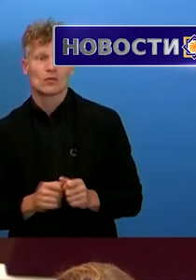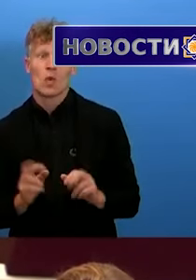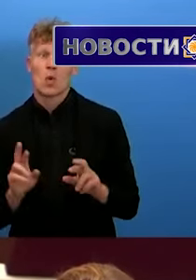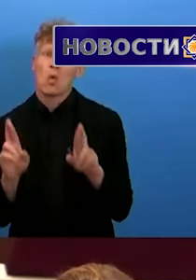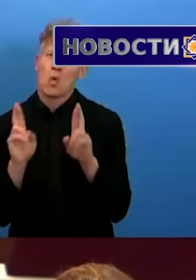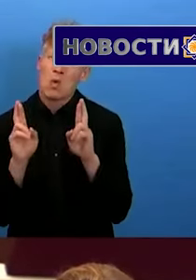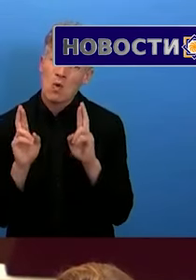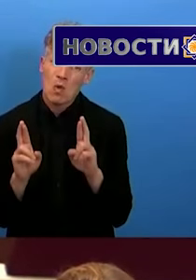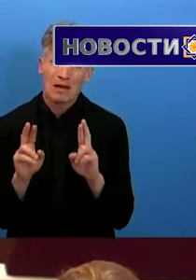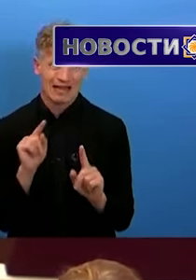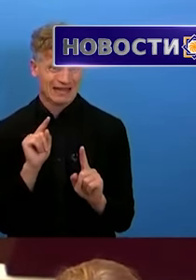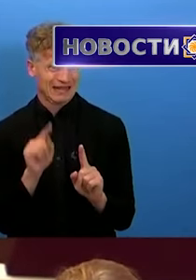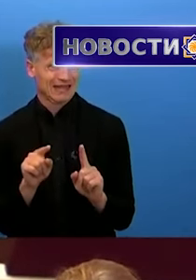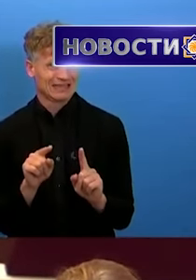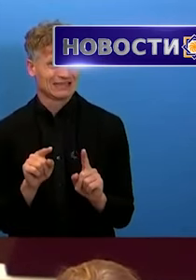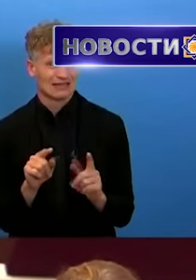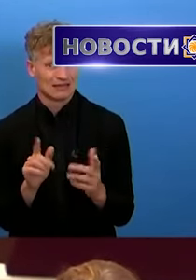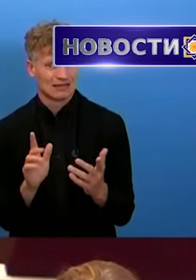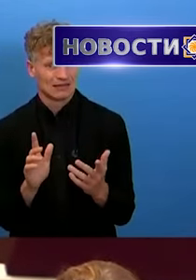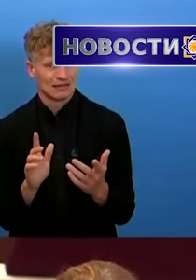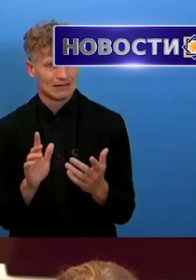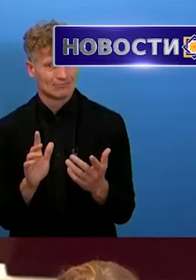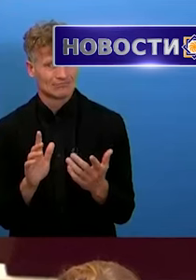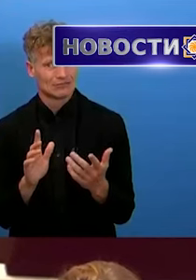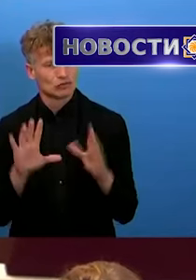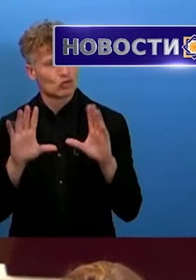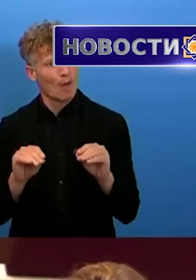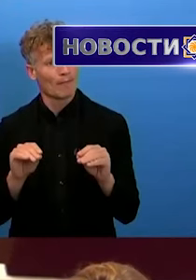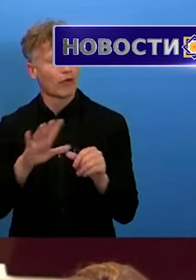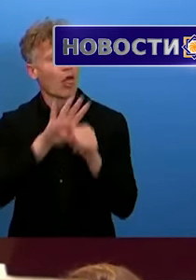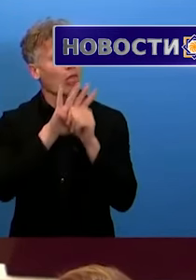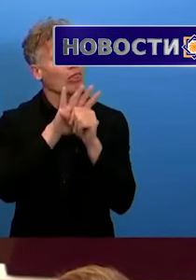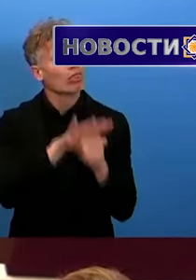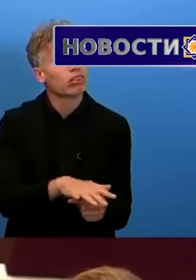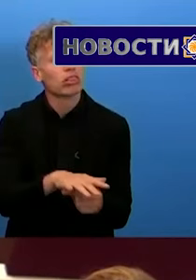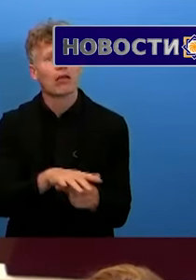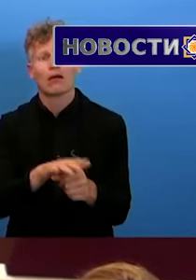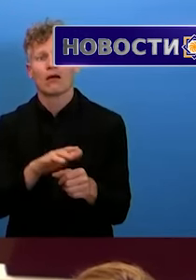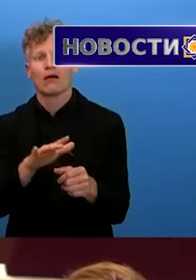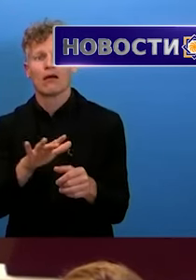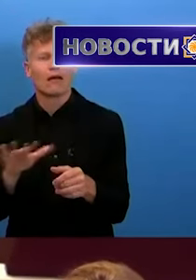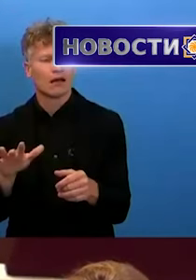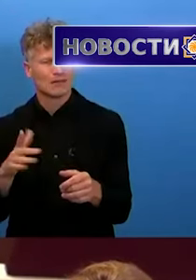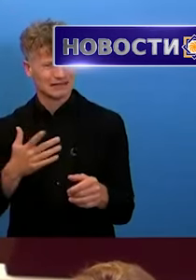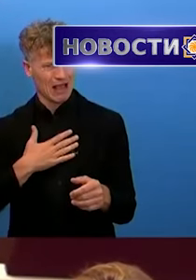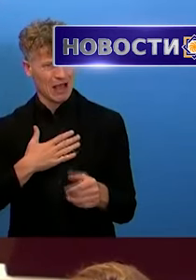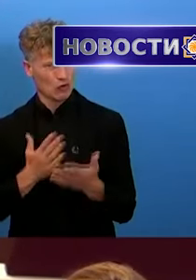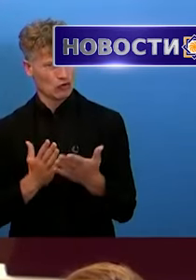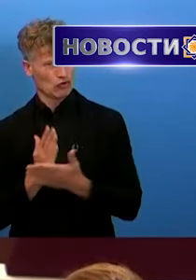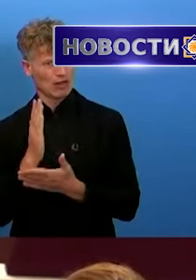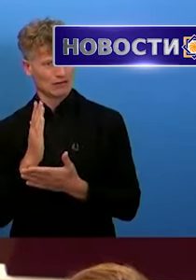источники. По словам президента, принцип права на самоопределение имеет смысл, если мы хотим остановить процесс